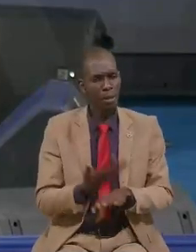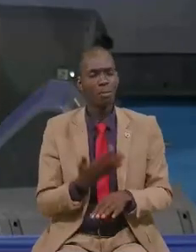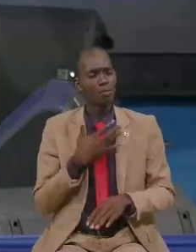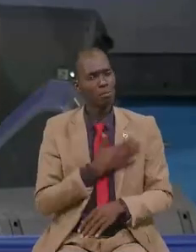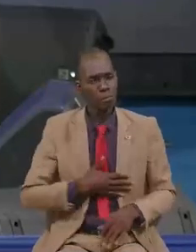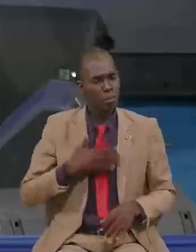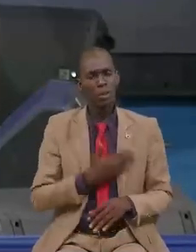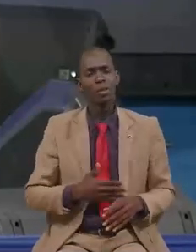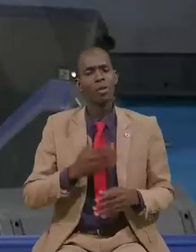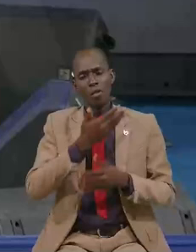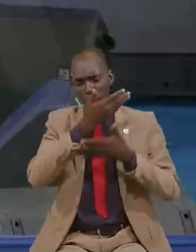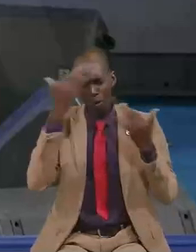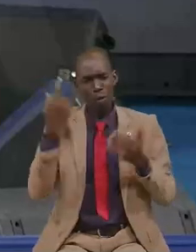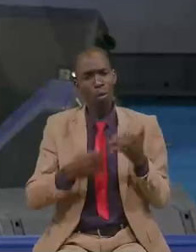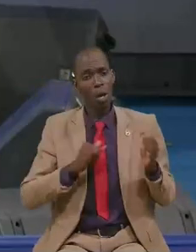fait.